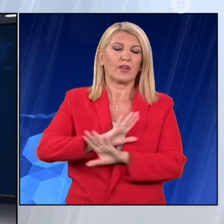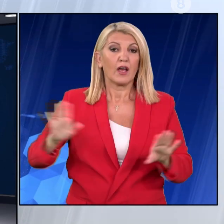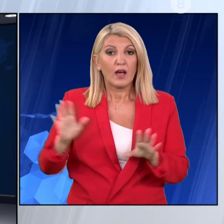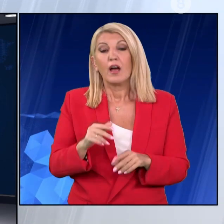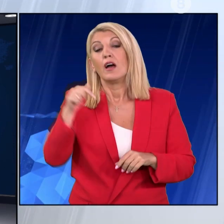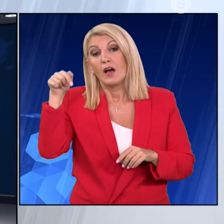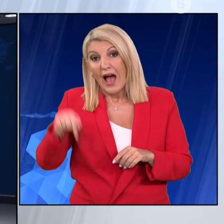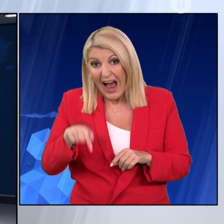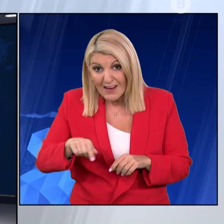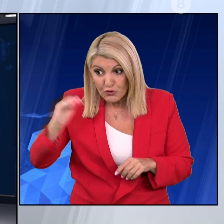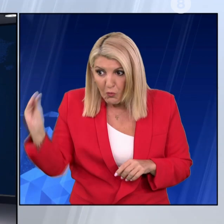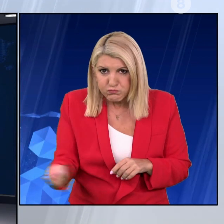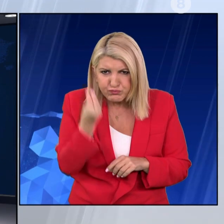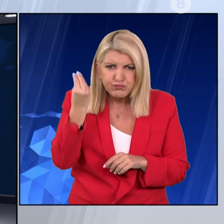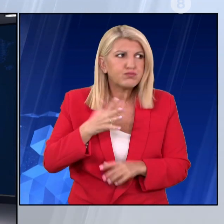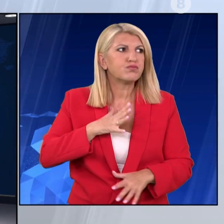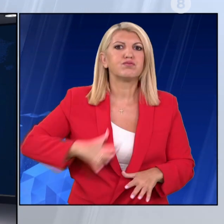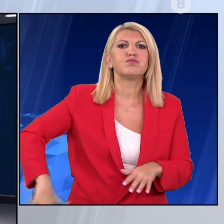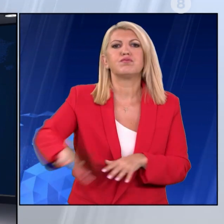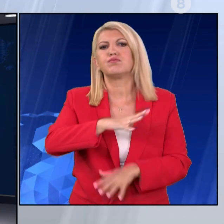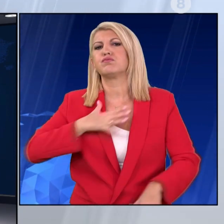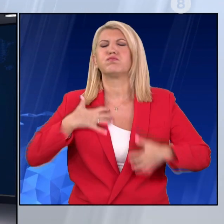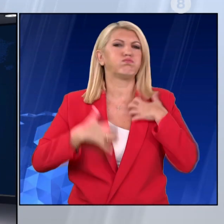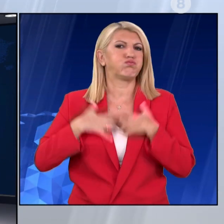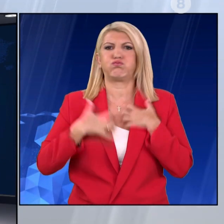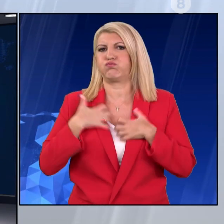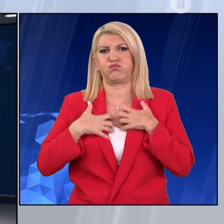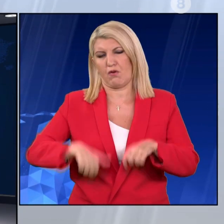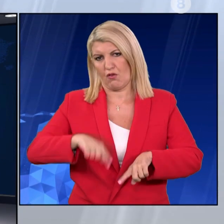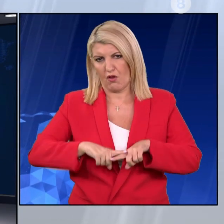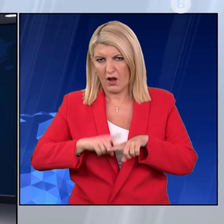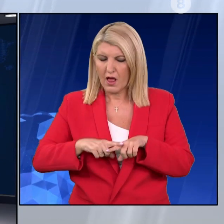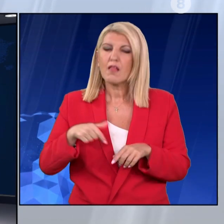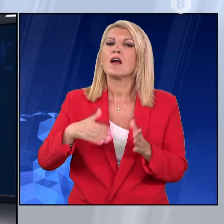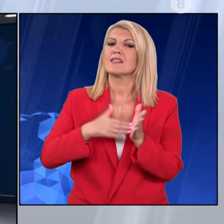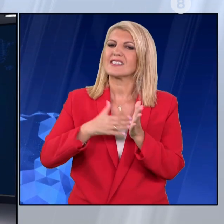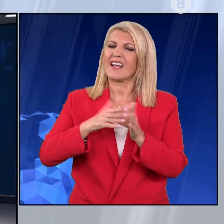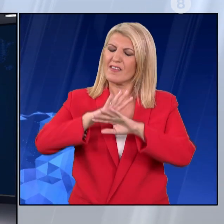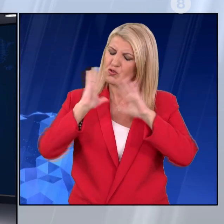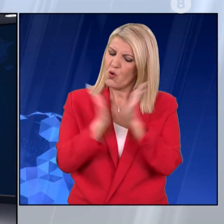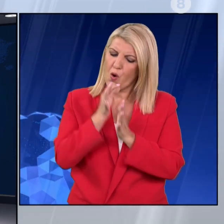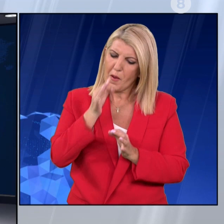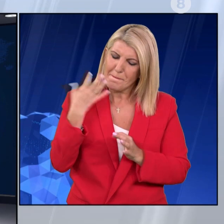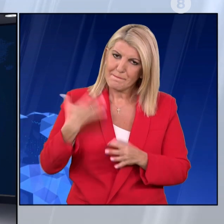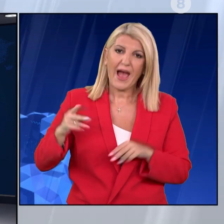συζητήσει τέτοιο ενδεχόμενο ξεκαθάρισε ο έλληνας υπουργός εξωτερικών πάμε να δούμε τις αντίστοιχες